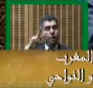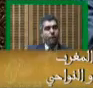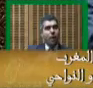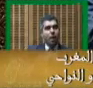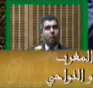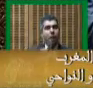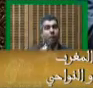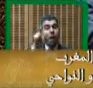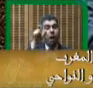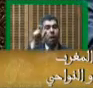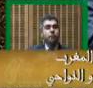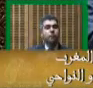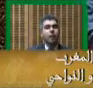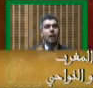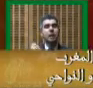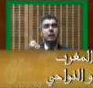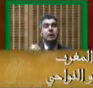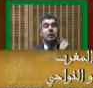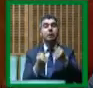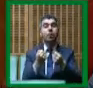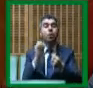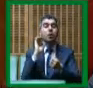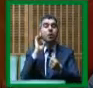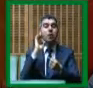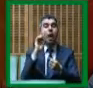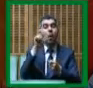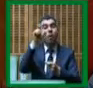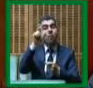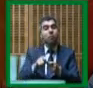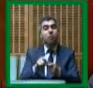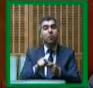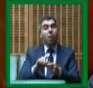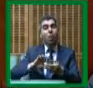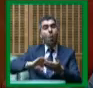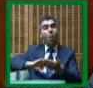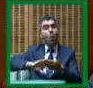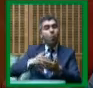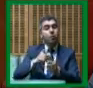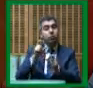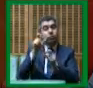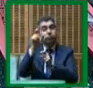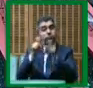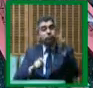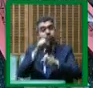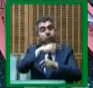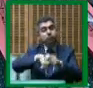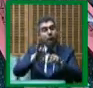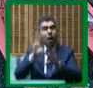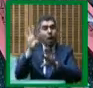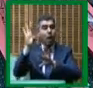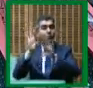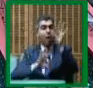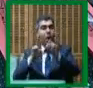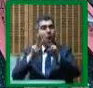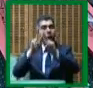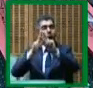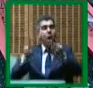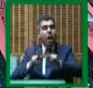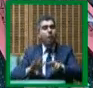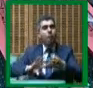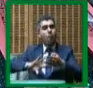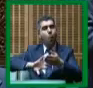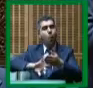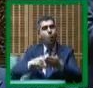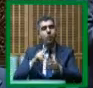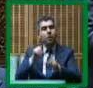كذلك إصلاحا يشمل الجانب الذاتي والجانب الإنساني والجانب الوظيفي لهذه الوظيفة